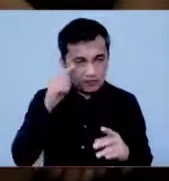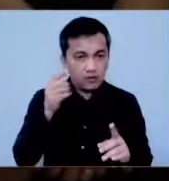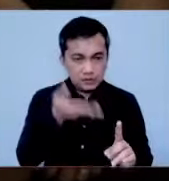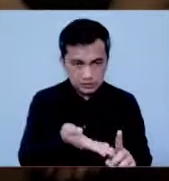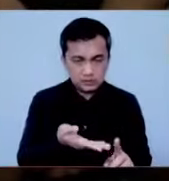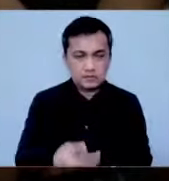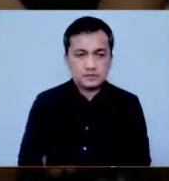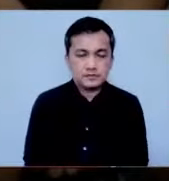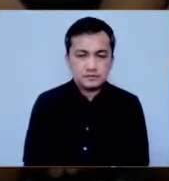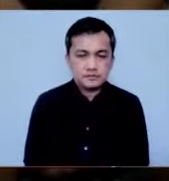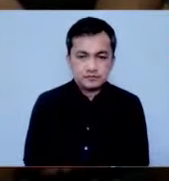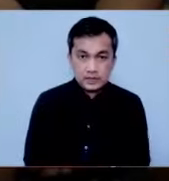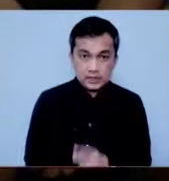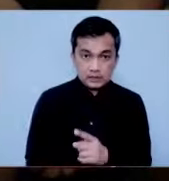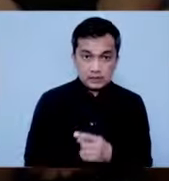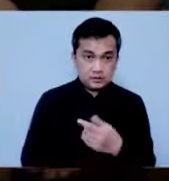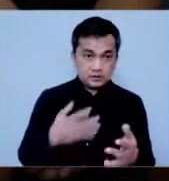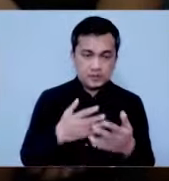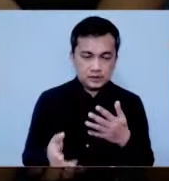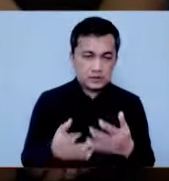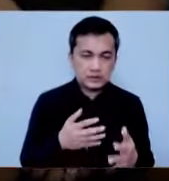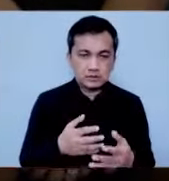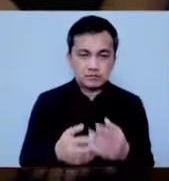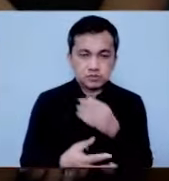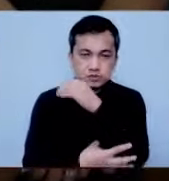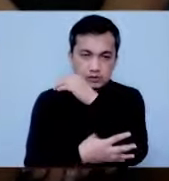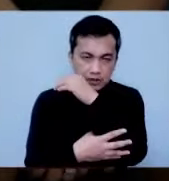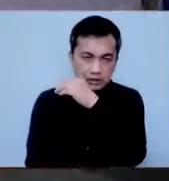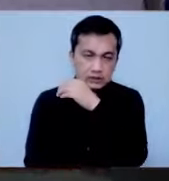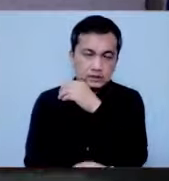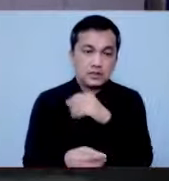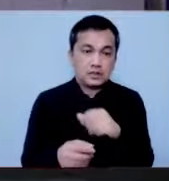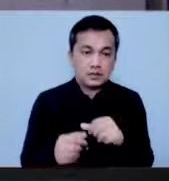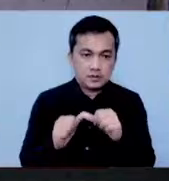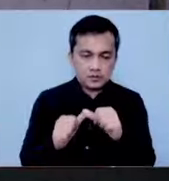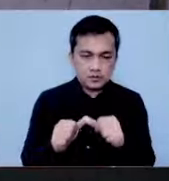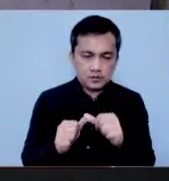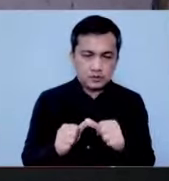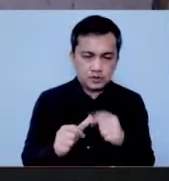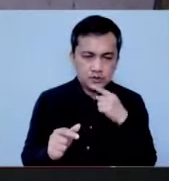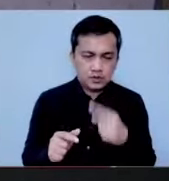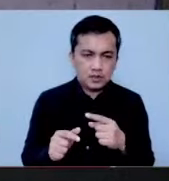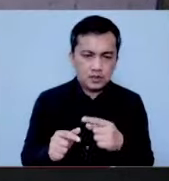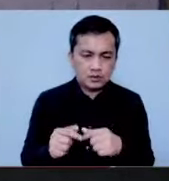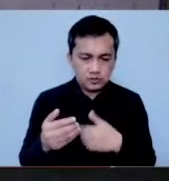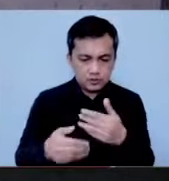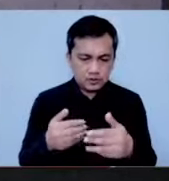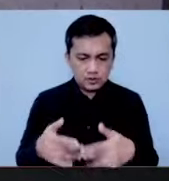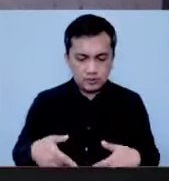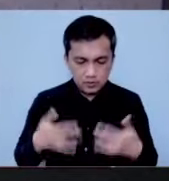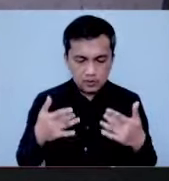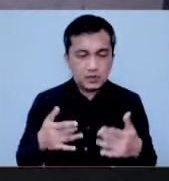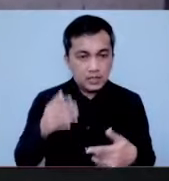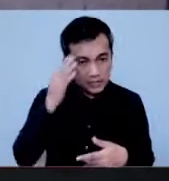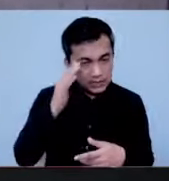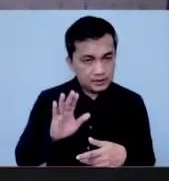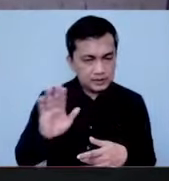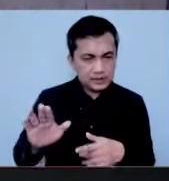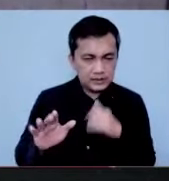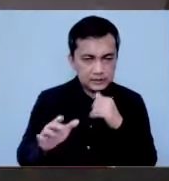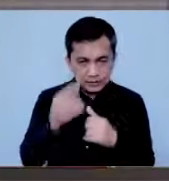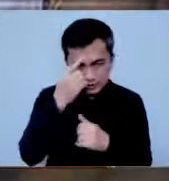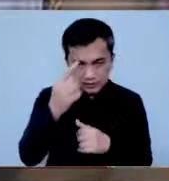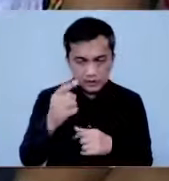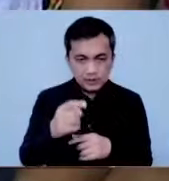Sa kabila ng nararanasang kahirapan, magpapatuloy raw ang gulong ng buhay, lalo't alam nilang hindi sila nag-iisa sa